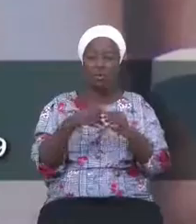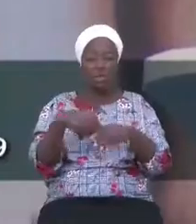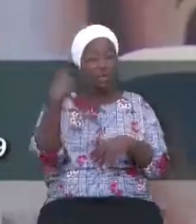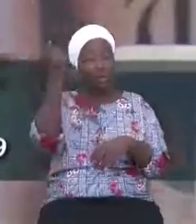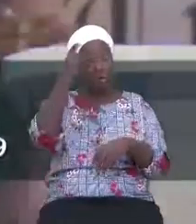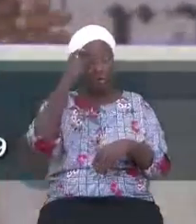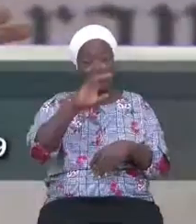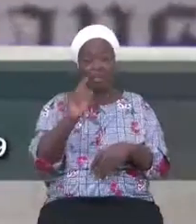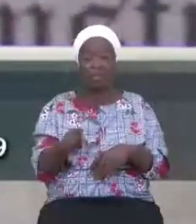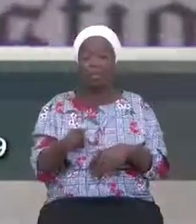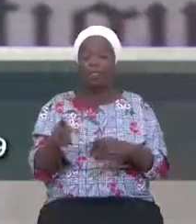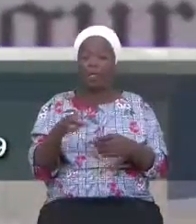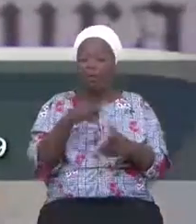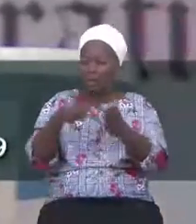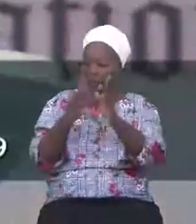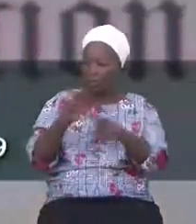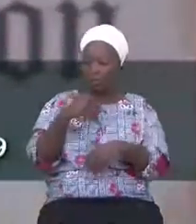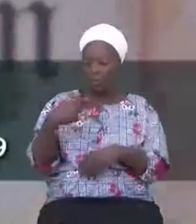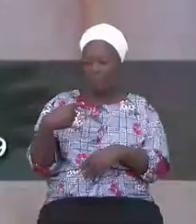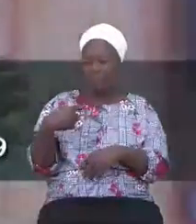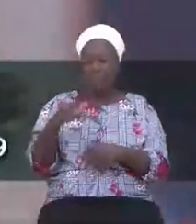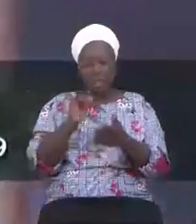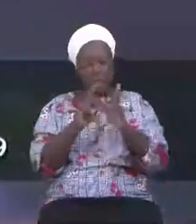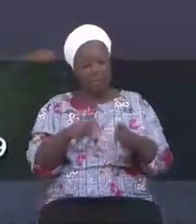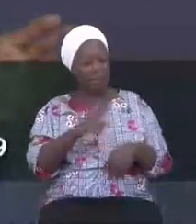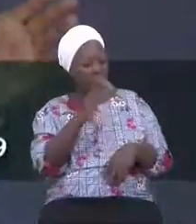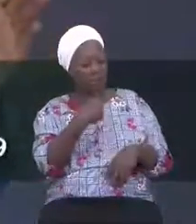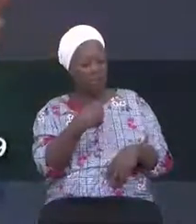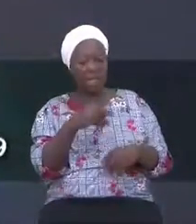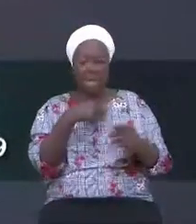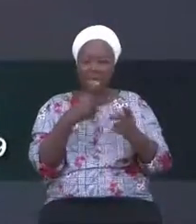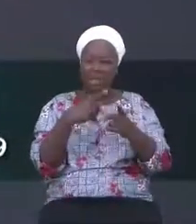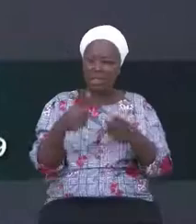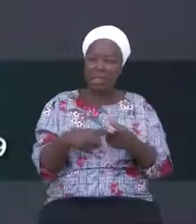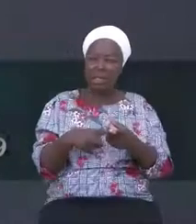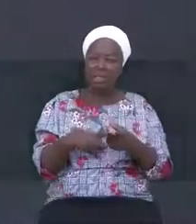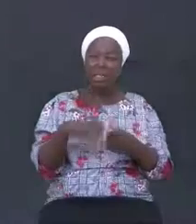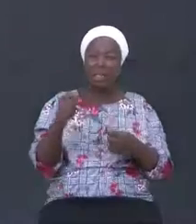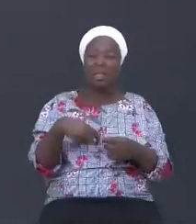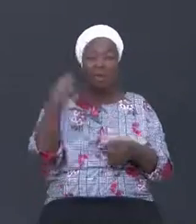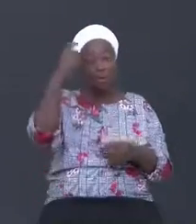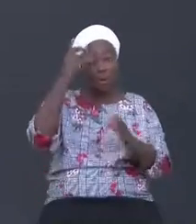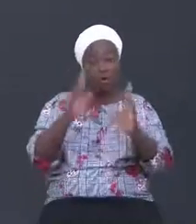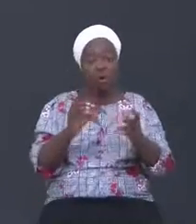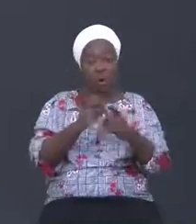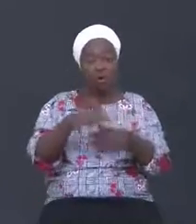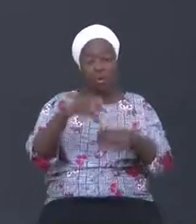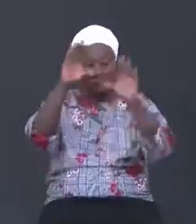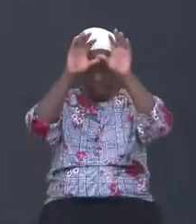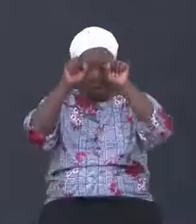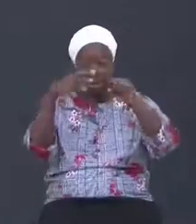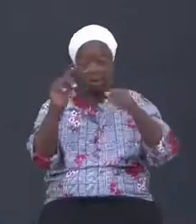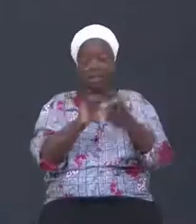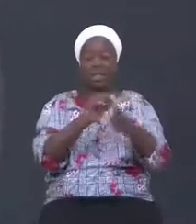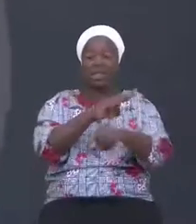gouvernement? Telle personne parle, telle personne autre va parler, et le gouverneur ou le président de la